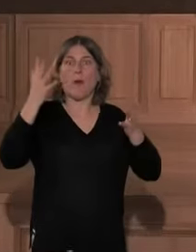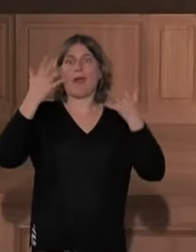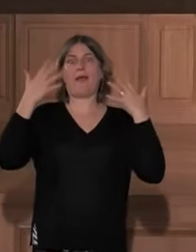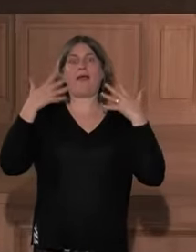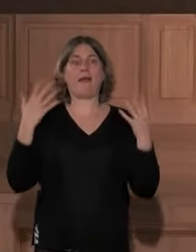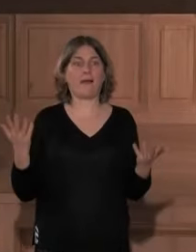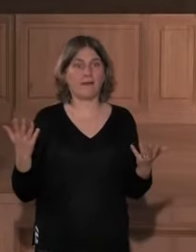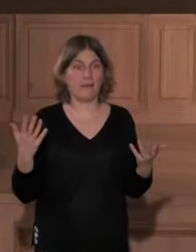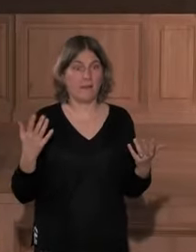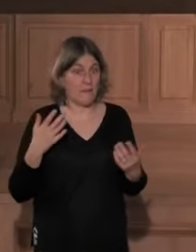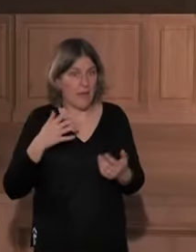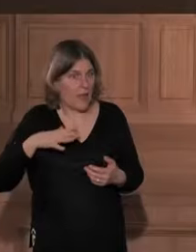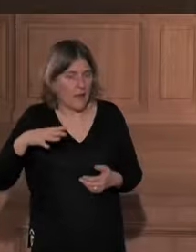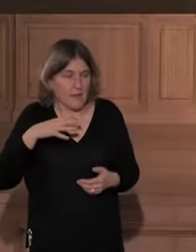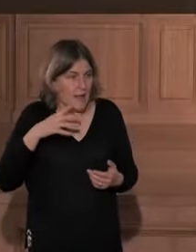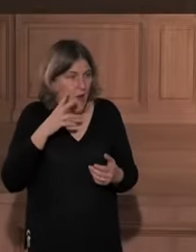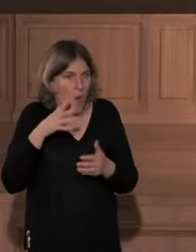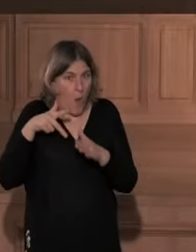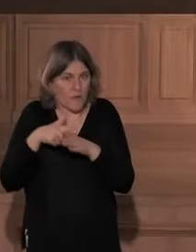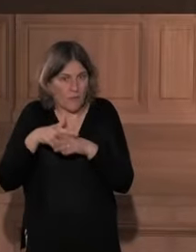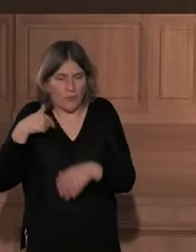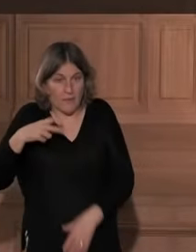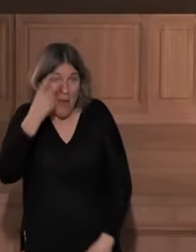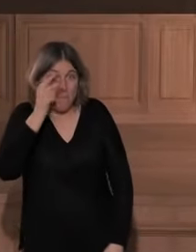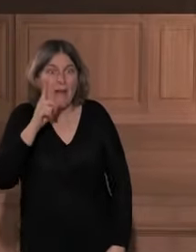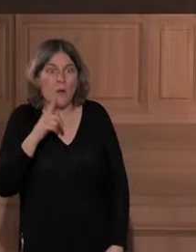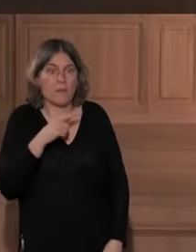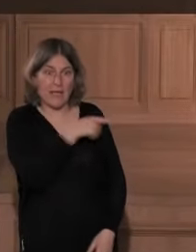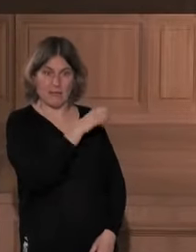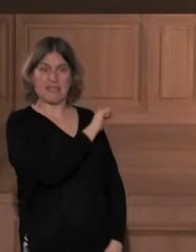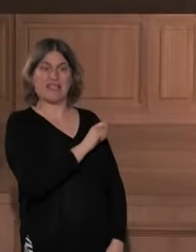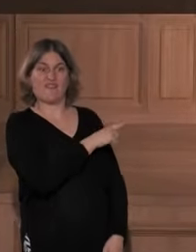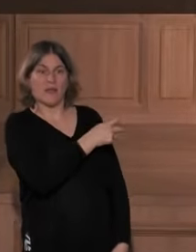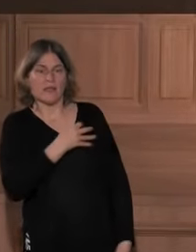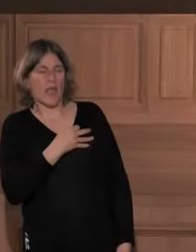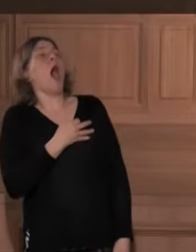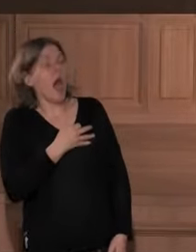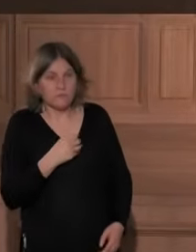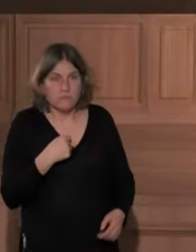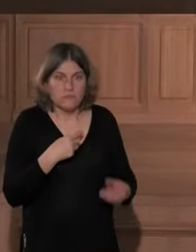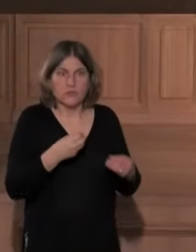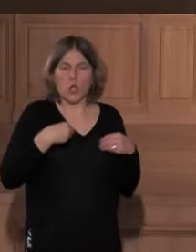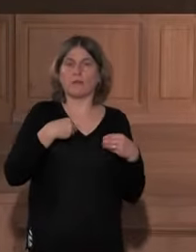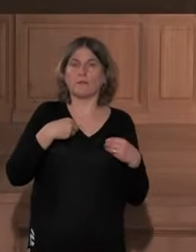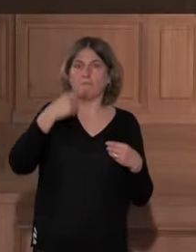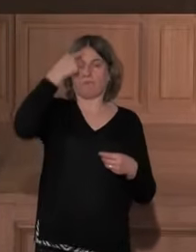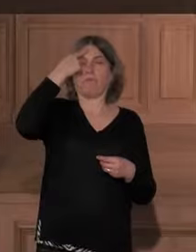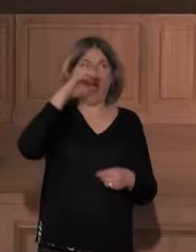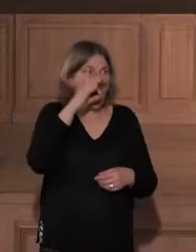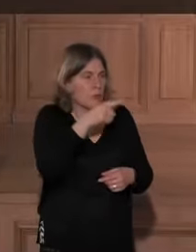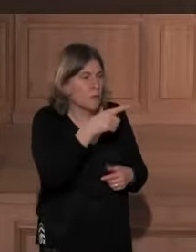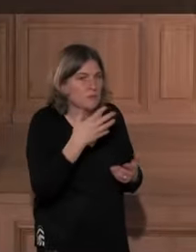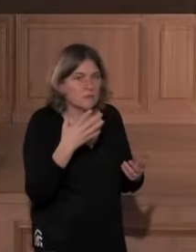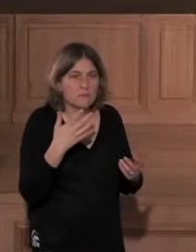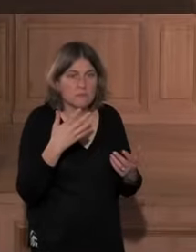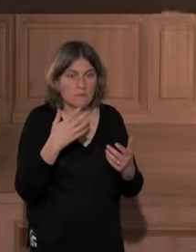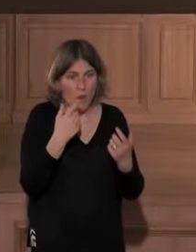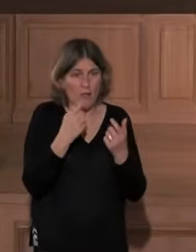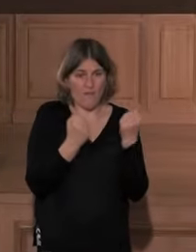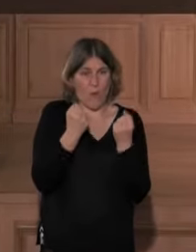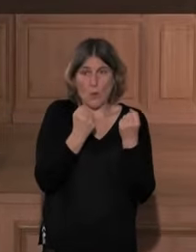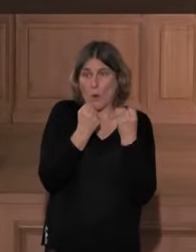compris. Et lui, il est arrivé et il m'a dit, mais il faut qu'il bouge. Personne n'aurait pensé au fait qu'en fait, il en avait marre de Paris et qu'il voulait bouger. Et juste le fait de